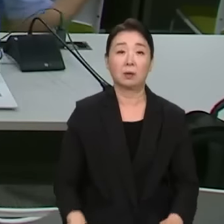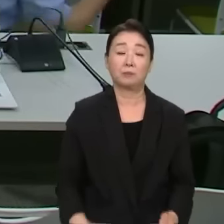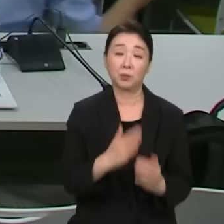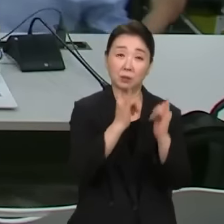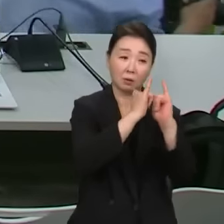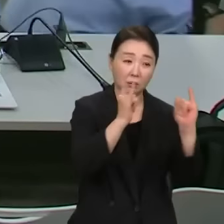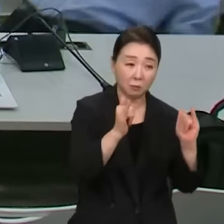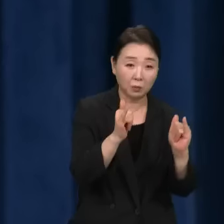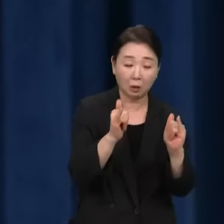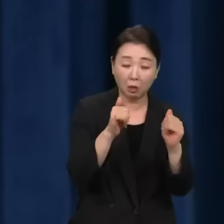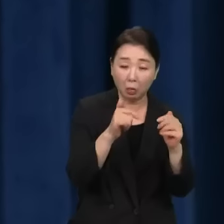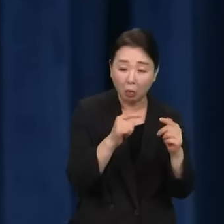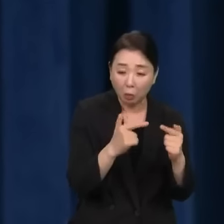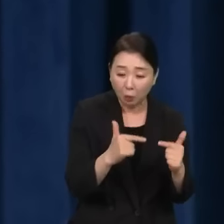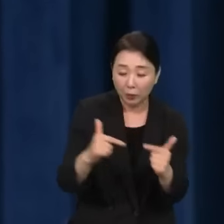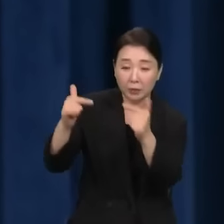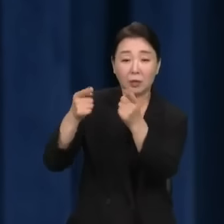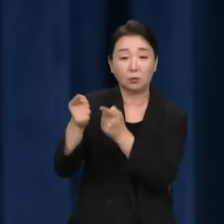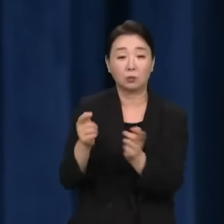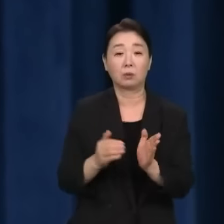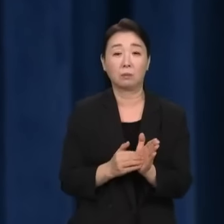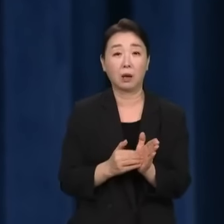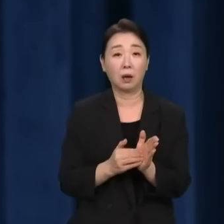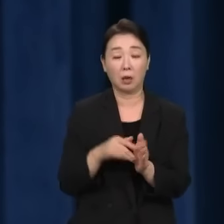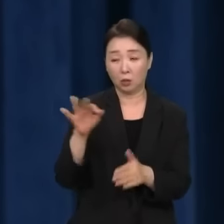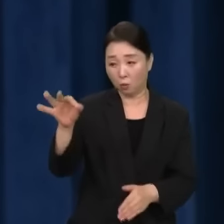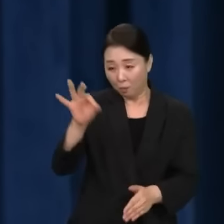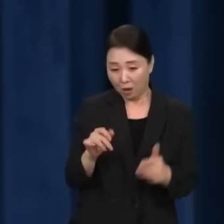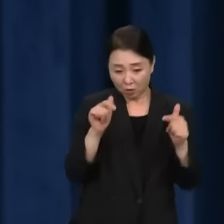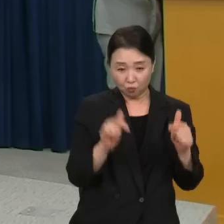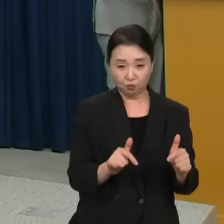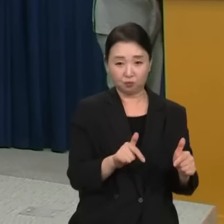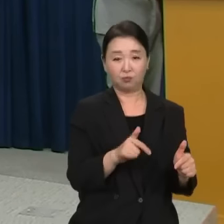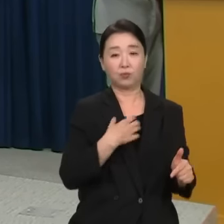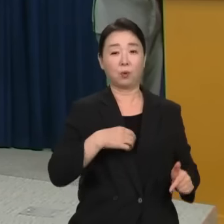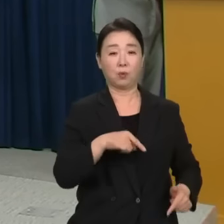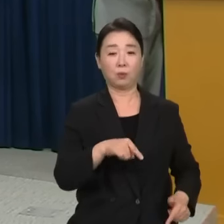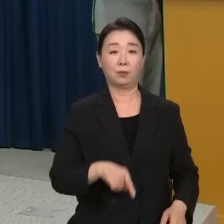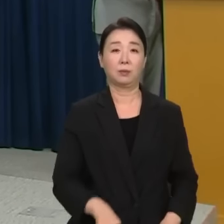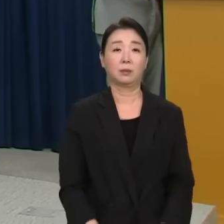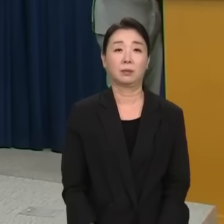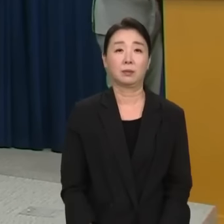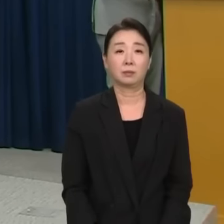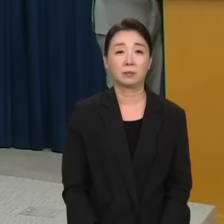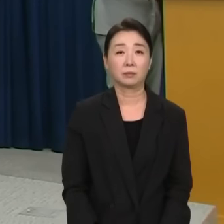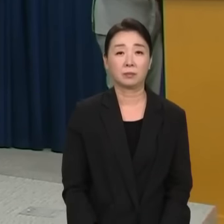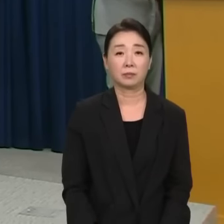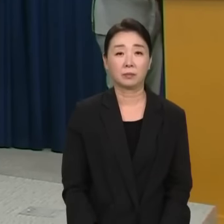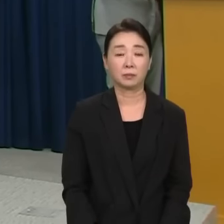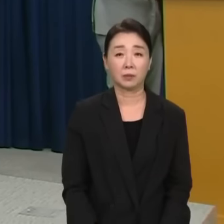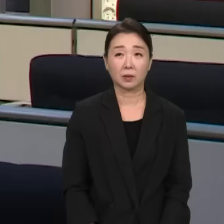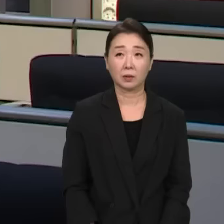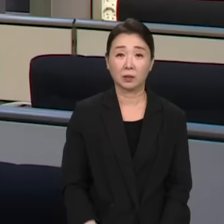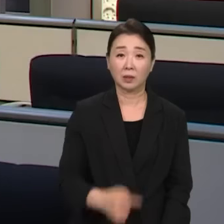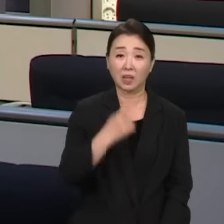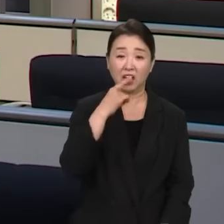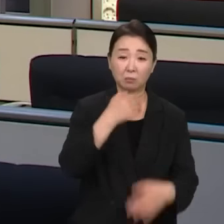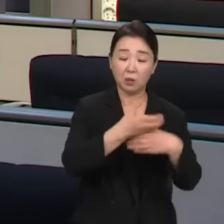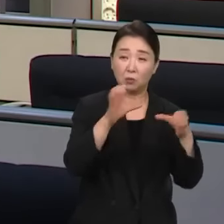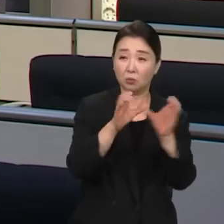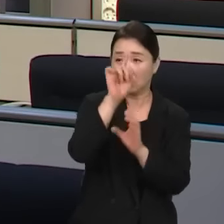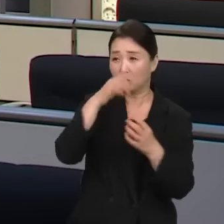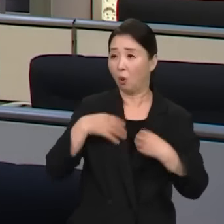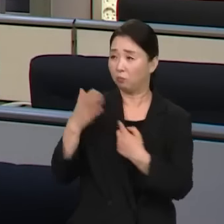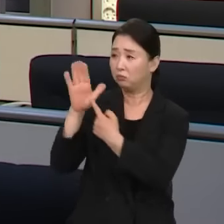인상 속도를 조절했다지만 정작 받을 돈이 줄어들 수 있다는 지적입니다. 이런 가운데 민주당도 정부안에